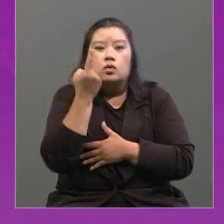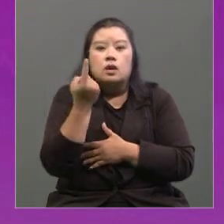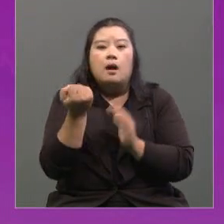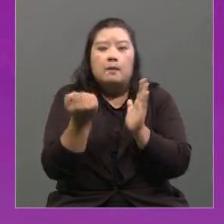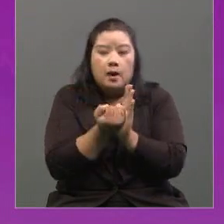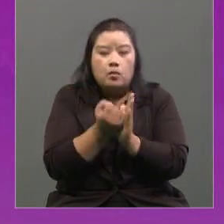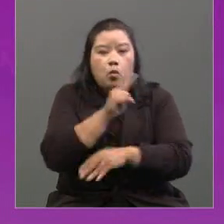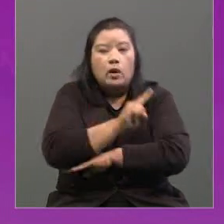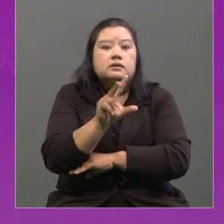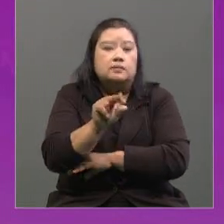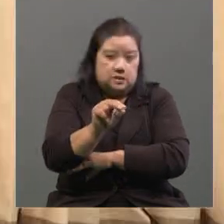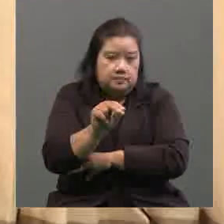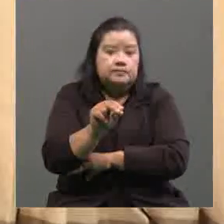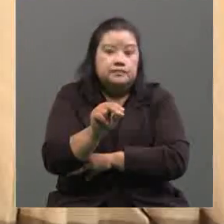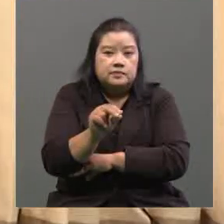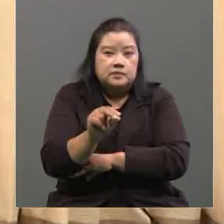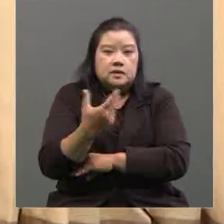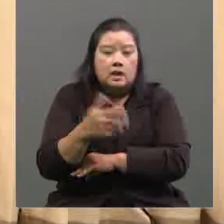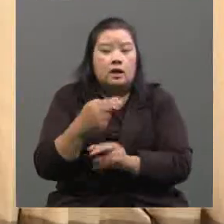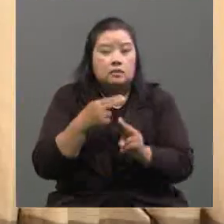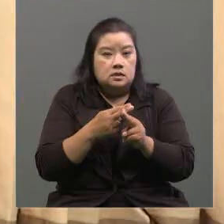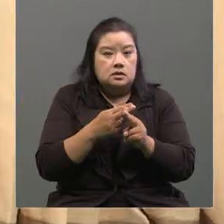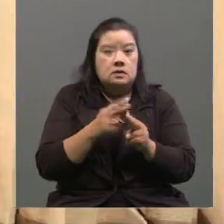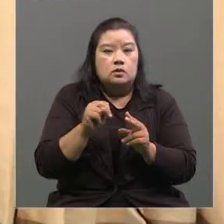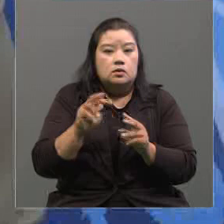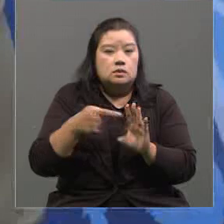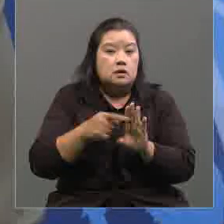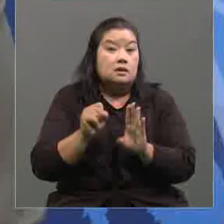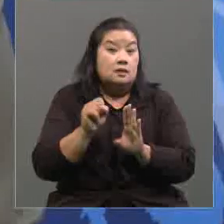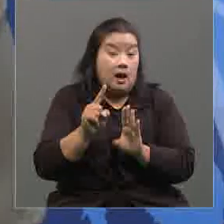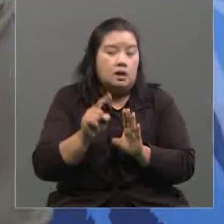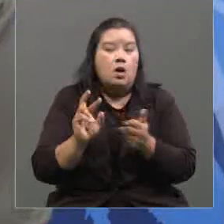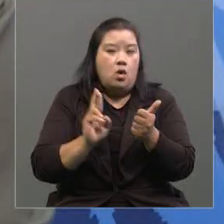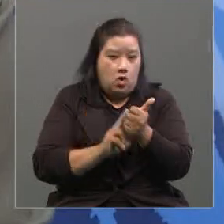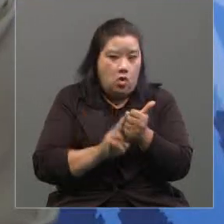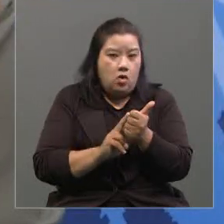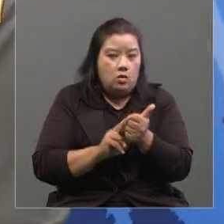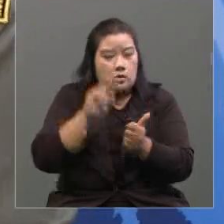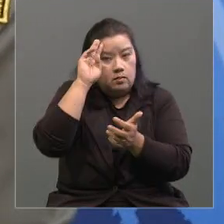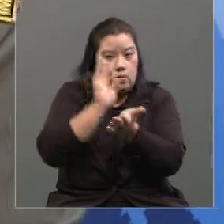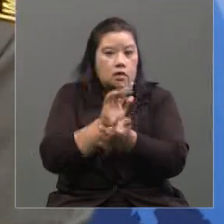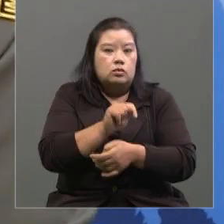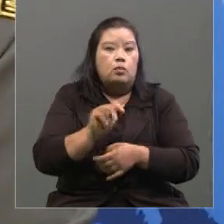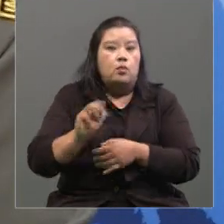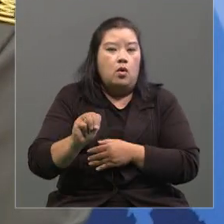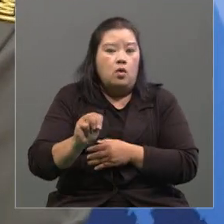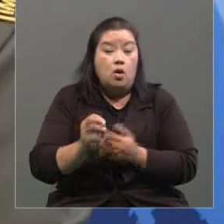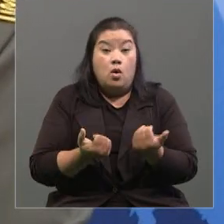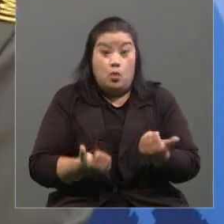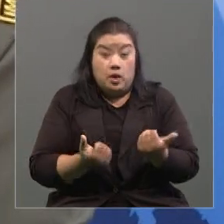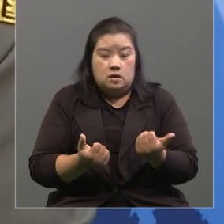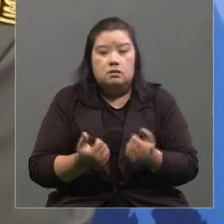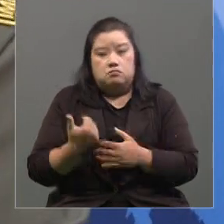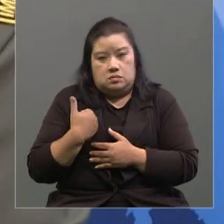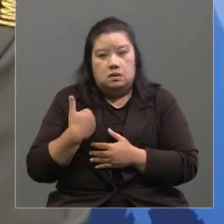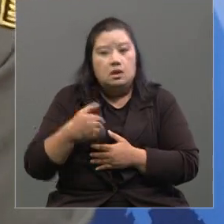เนี่ยพลตรีพันชนะนุชนาธนะครับรองผู้บัญชาการสำนักงานตรวจคนเข้าเมืองเปิดเผยนะครับว่าทางคดีนี้เนี่ยสำนักง